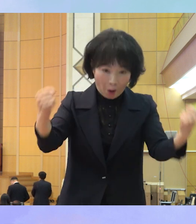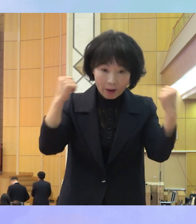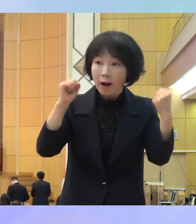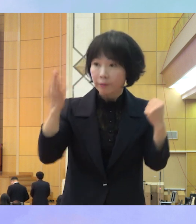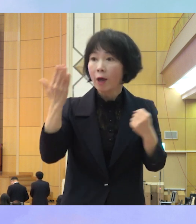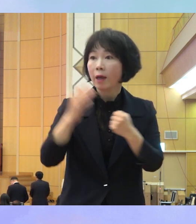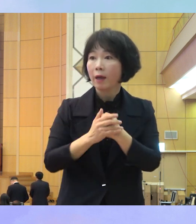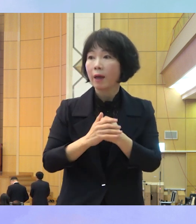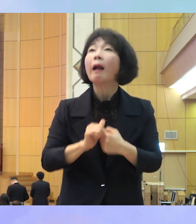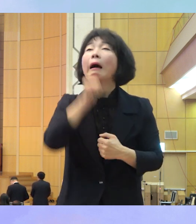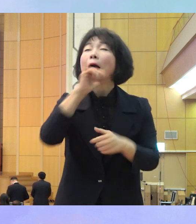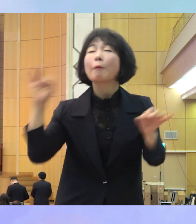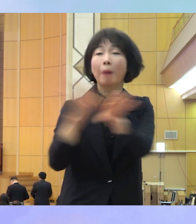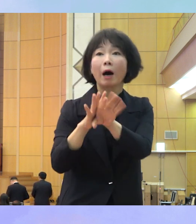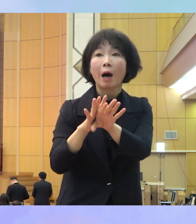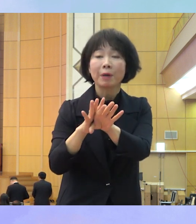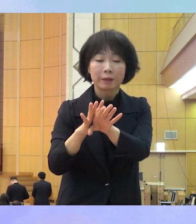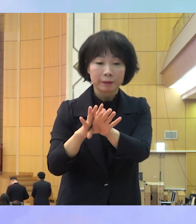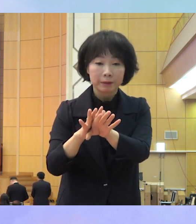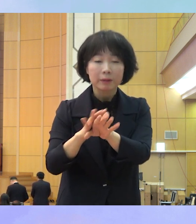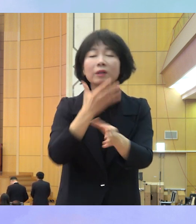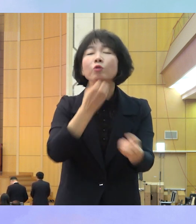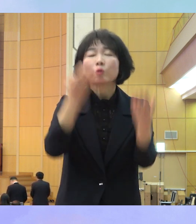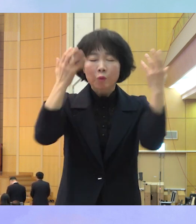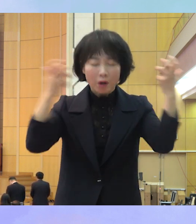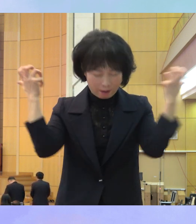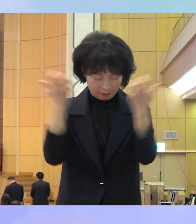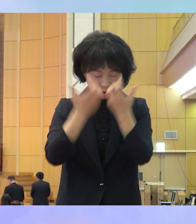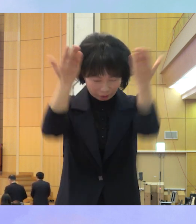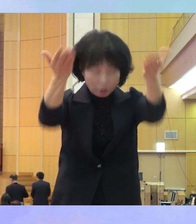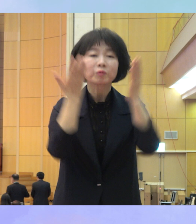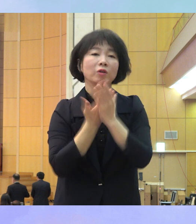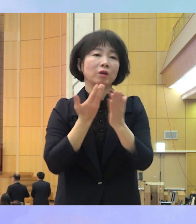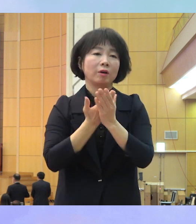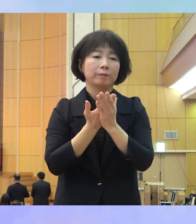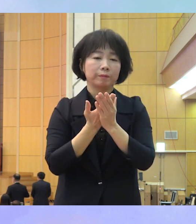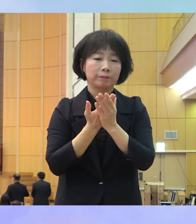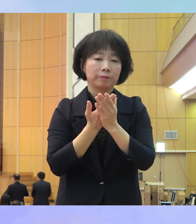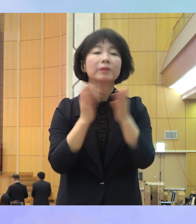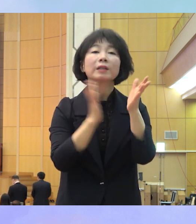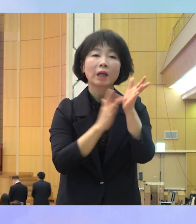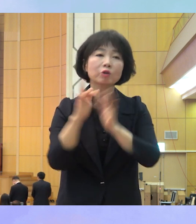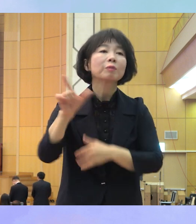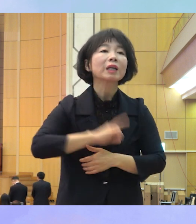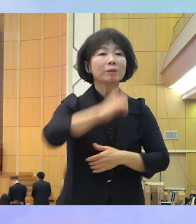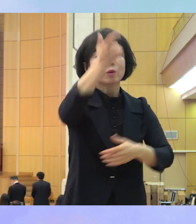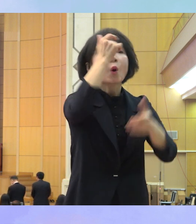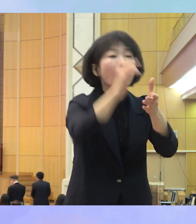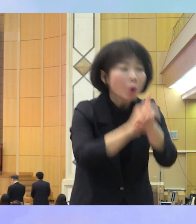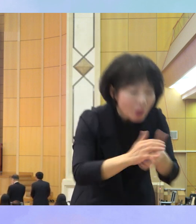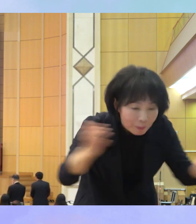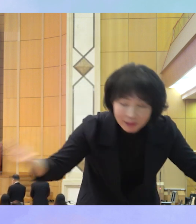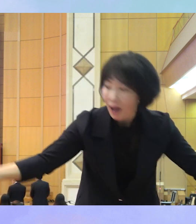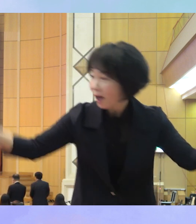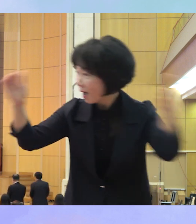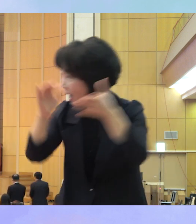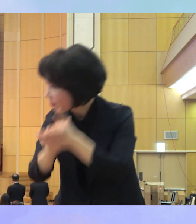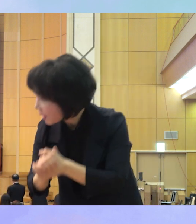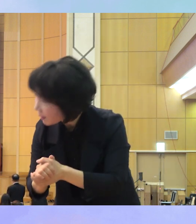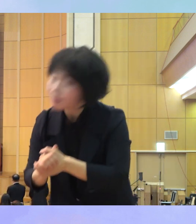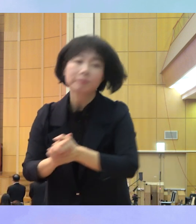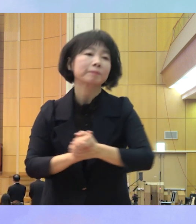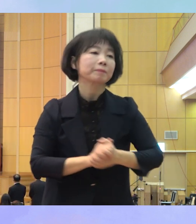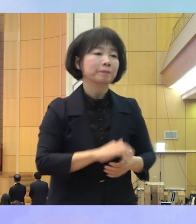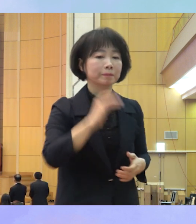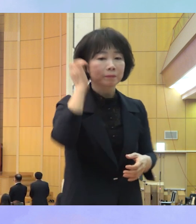하시고 가난이 떠나가게 하시고 축복만 임하게 하여 주옵소서. 예수님의 이름으로 기도하옵나이다.